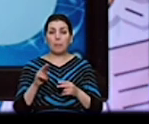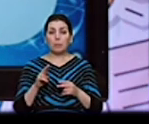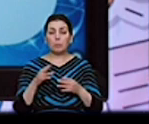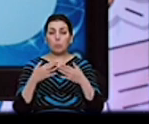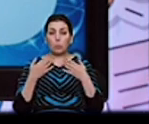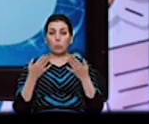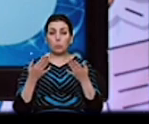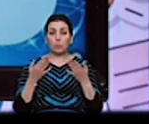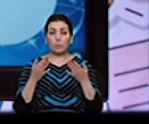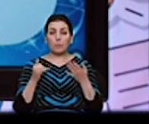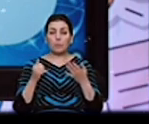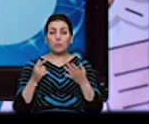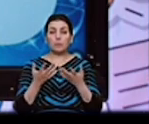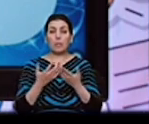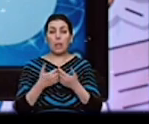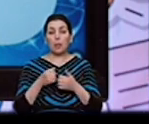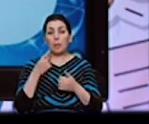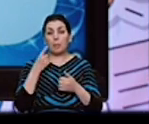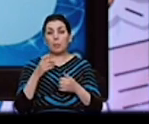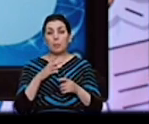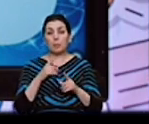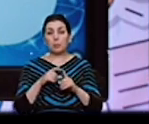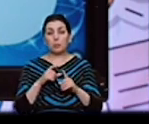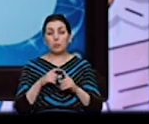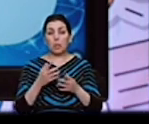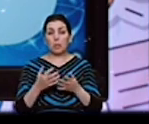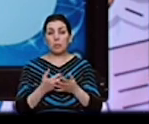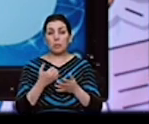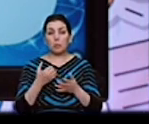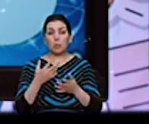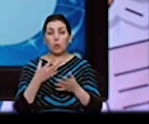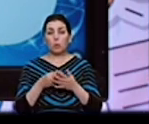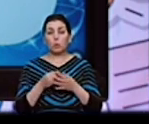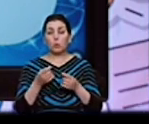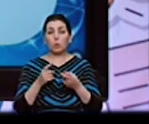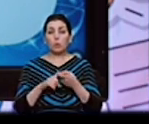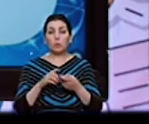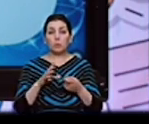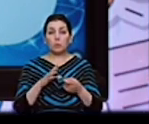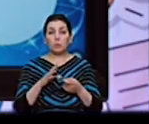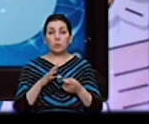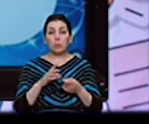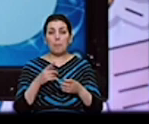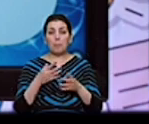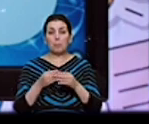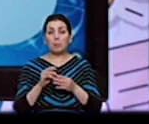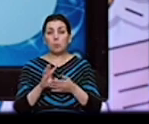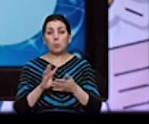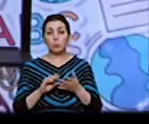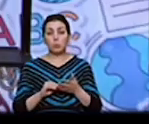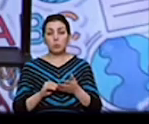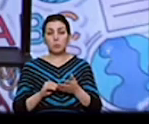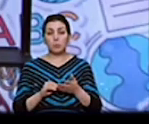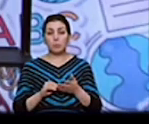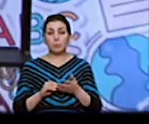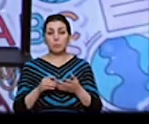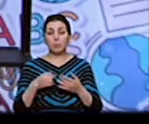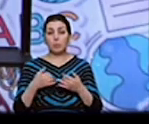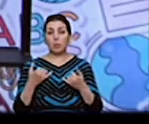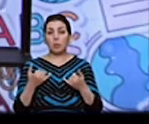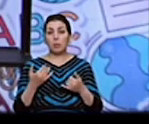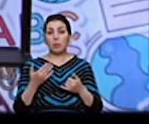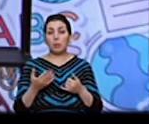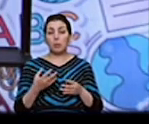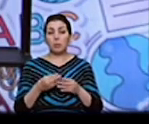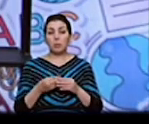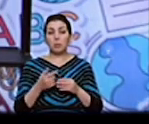Gaplarni o'qing, sanoqni bildirgan so'zlarni aniqlab, o'zi bog'langan so'z bilan birga ko'chiring. Hozir men